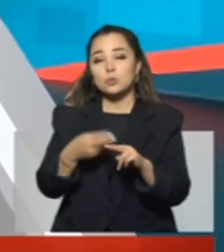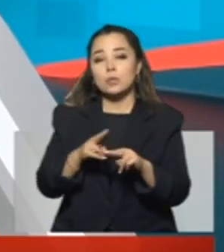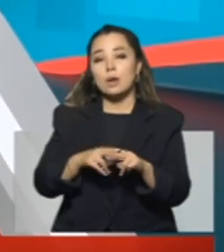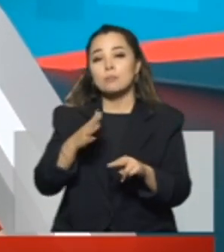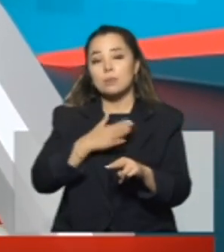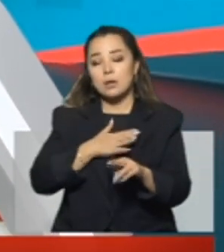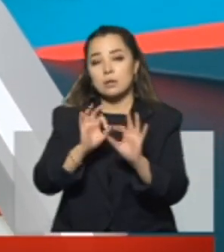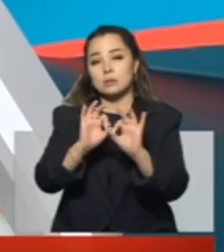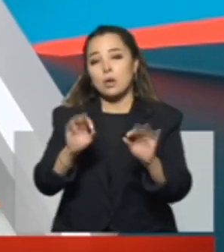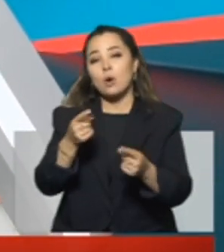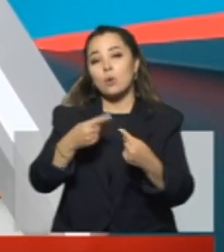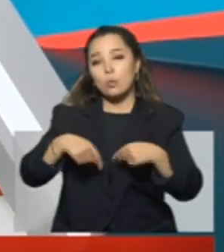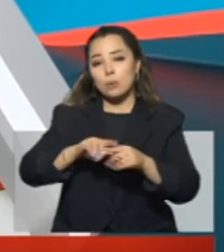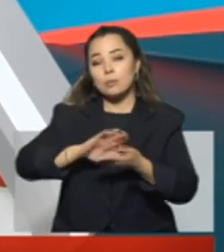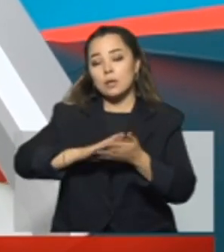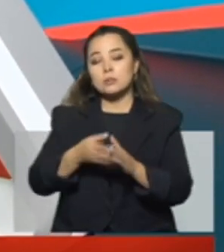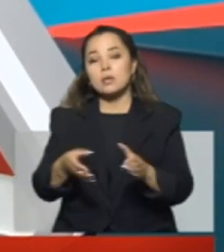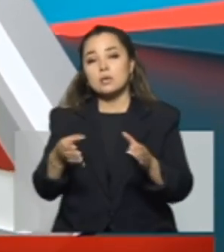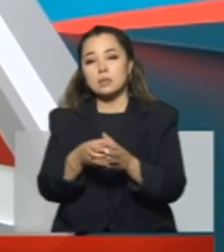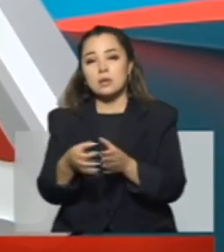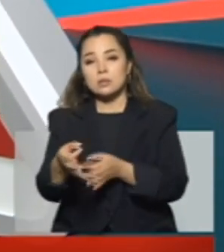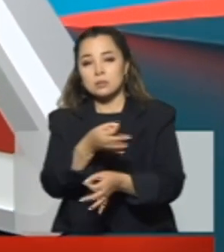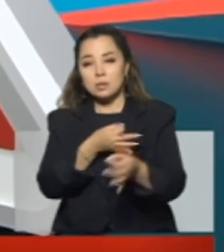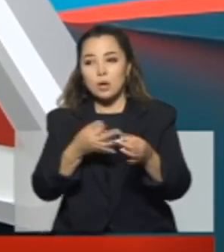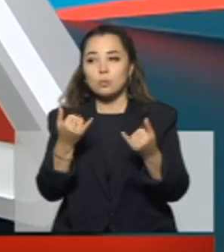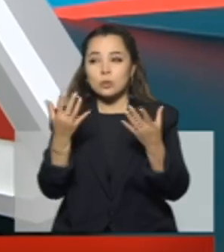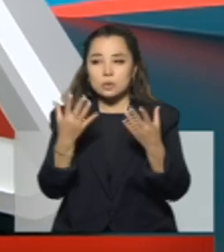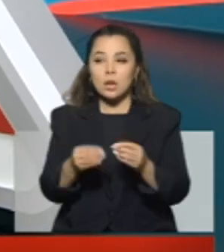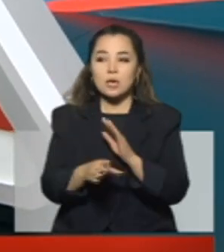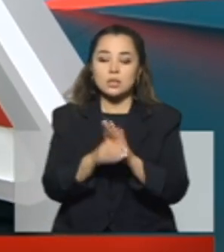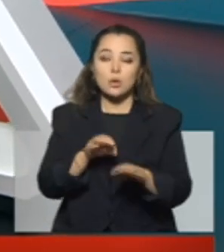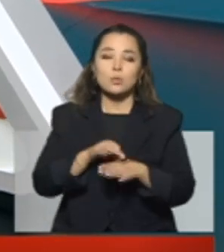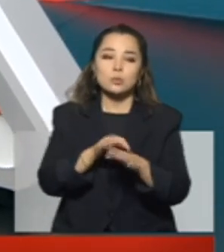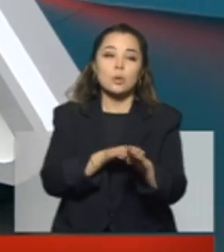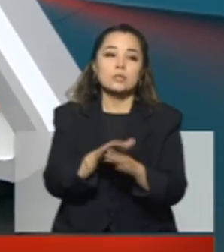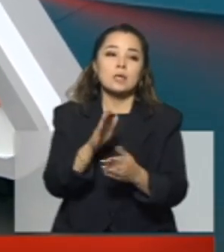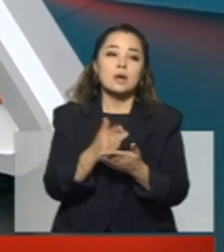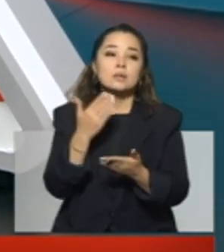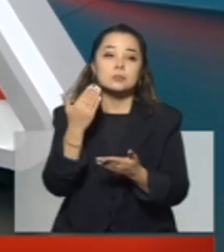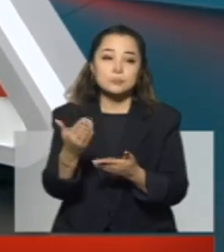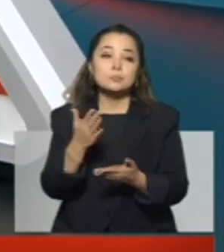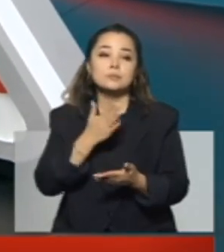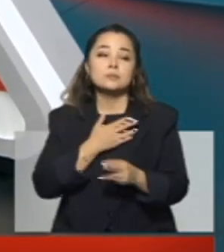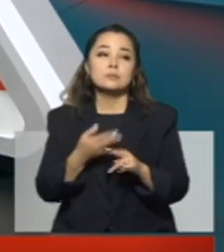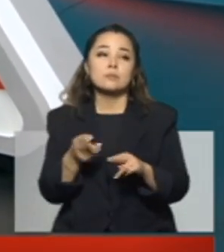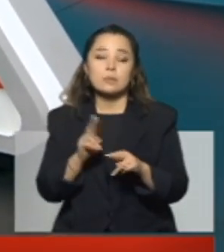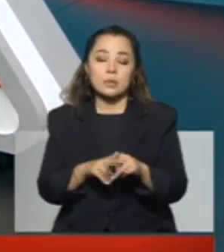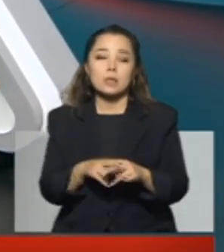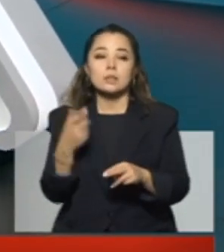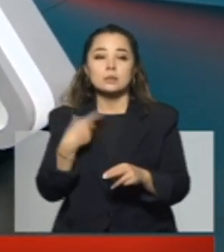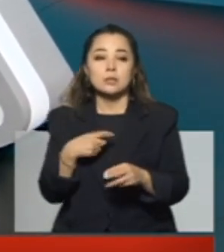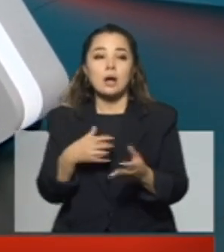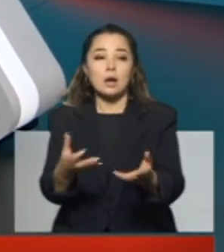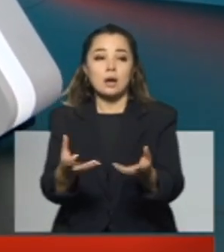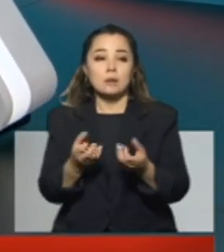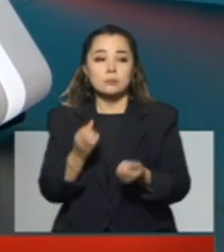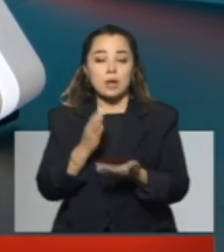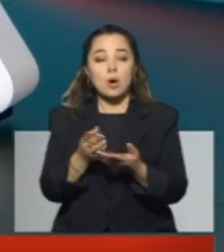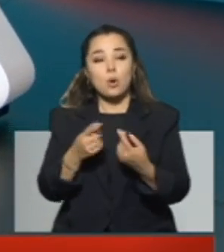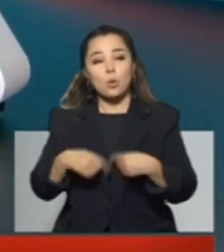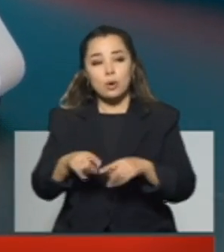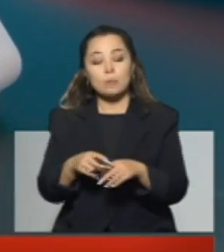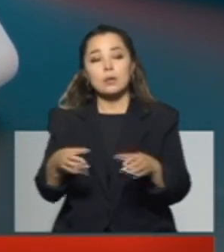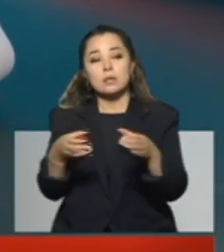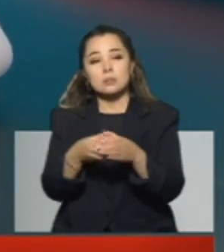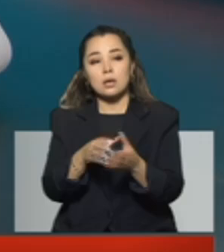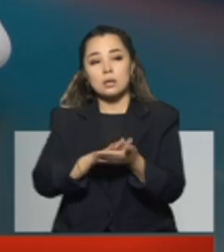біздің былай айтқанда қоғамдық келісім шартымыз. Бүгінгі жаңа референдумның өтіп жатқаны, біз сол өзіміз қабылдаған қоғамдық